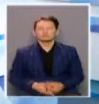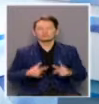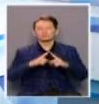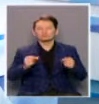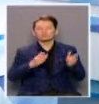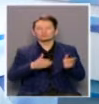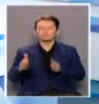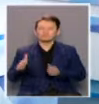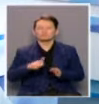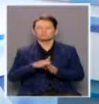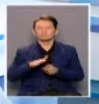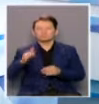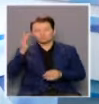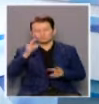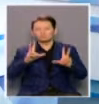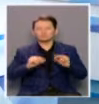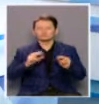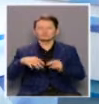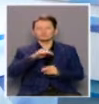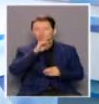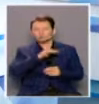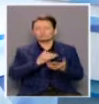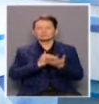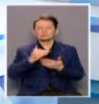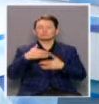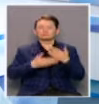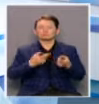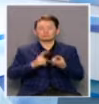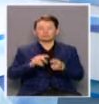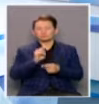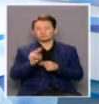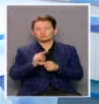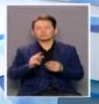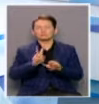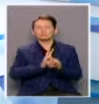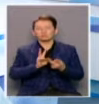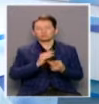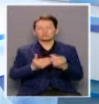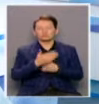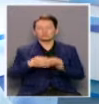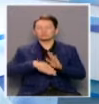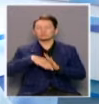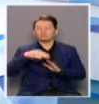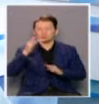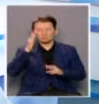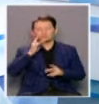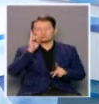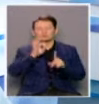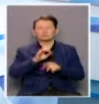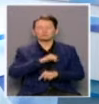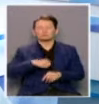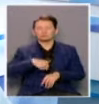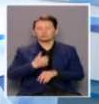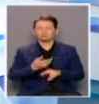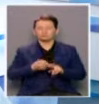Мектептің мәдениетін қалыптастыру, мұғалімдердің кәсіби біліктілігін арттыру, оқыту үдерісінде білім сапасын жақсарту басты назарда. Бүгін